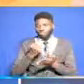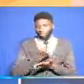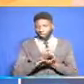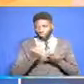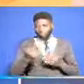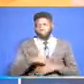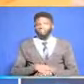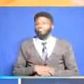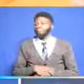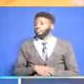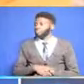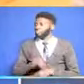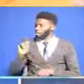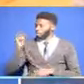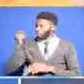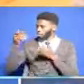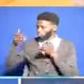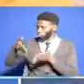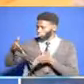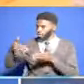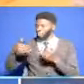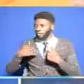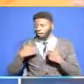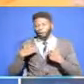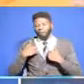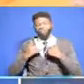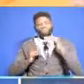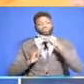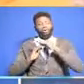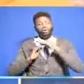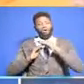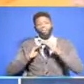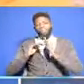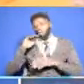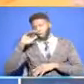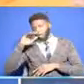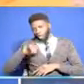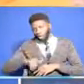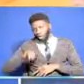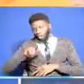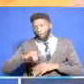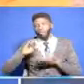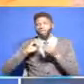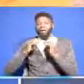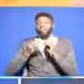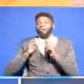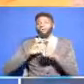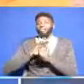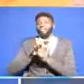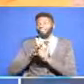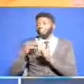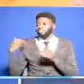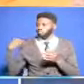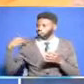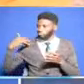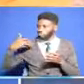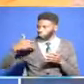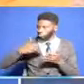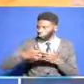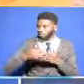Kenya leo ilinakili kiwango cha chini zaidi cha maambukizi katika siku za hivi majuzi ambacho